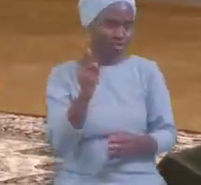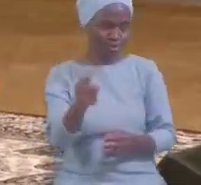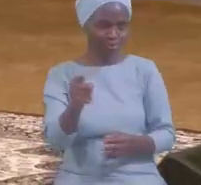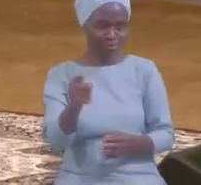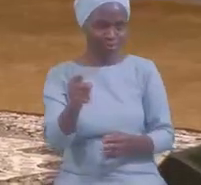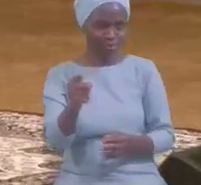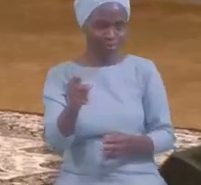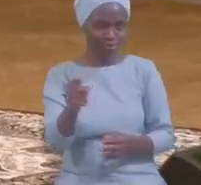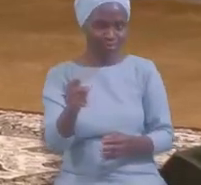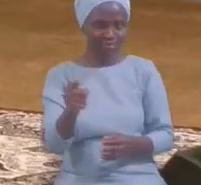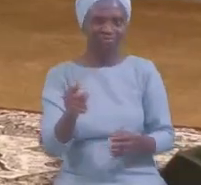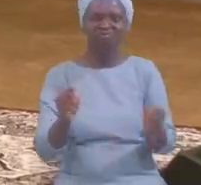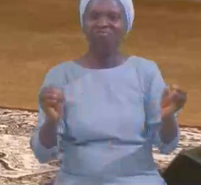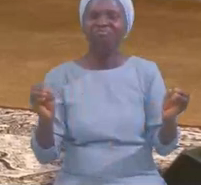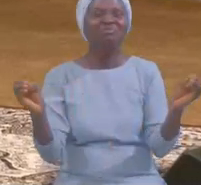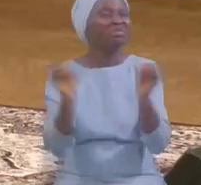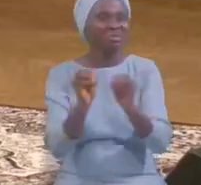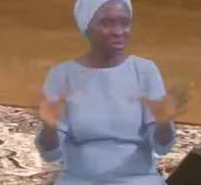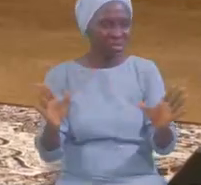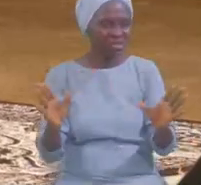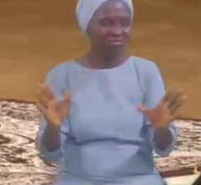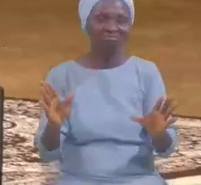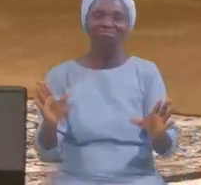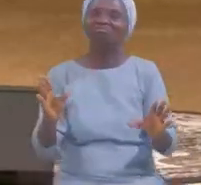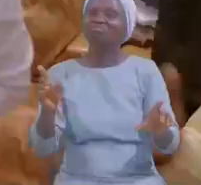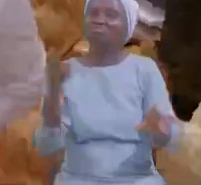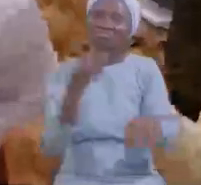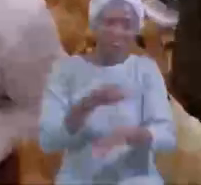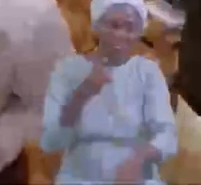il n'y a rien trop difficile pour notre Dieu.